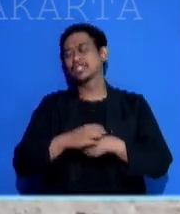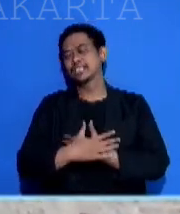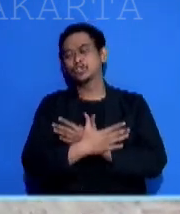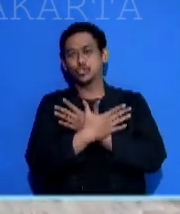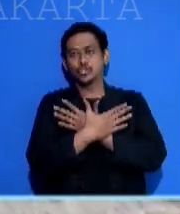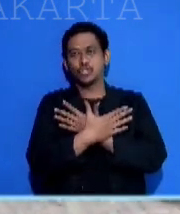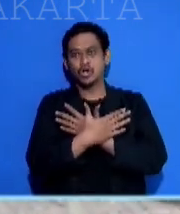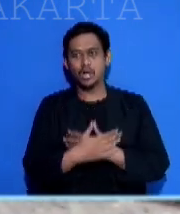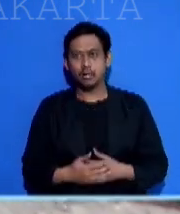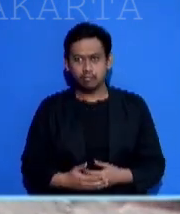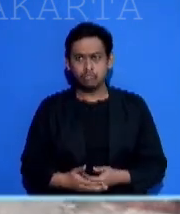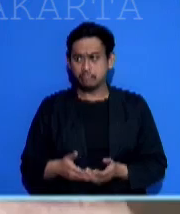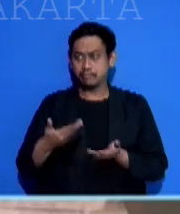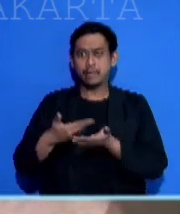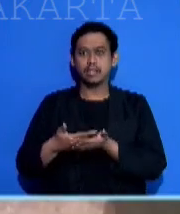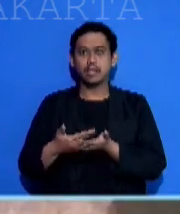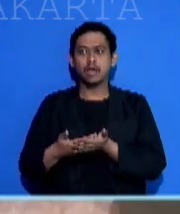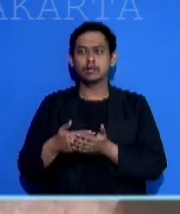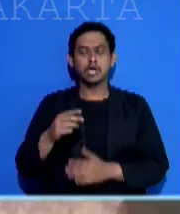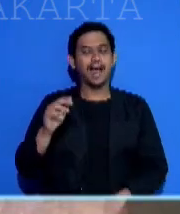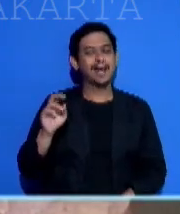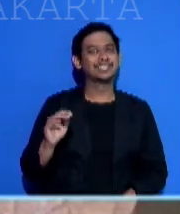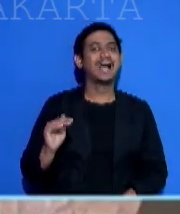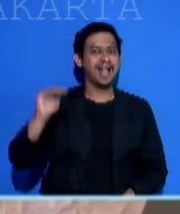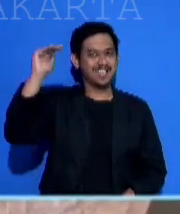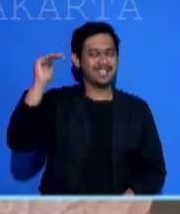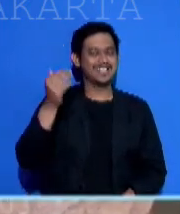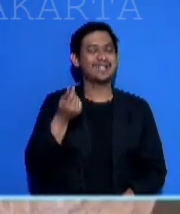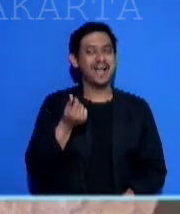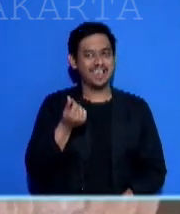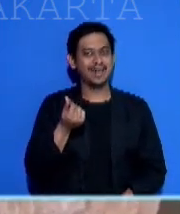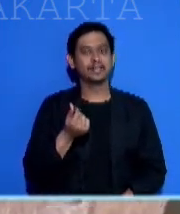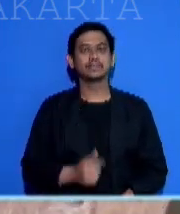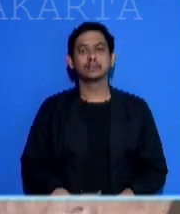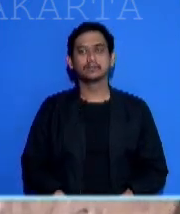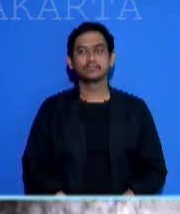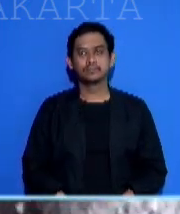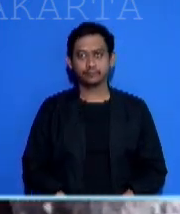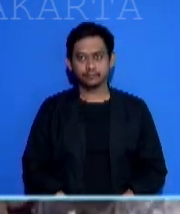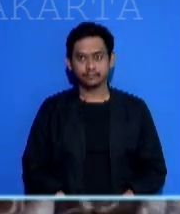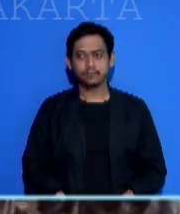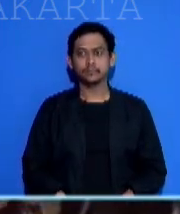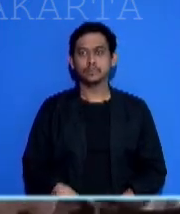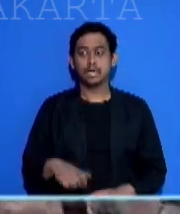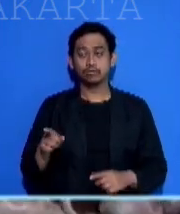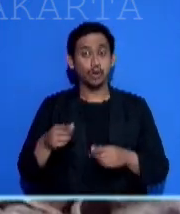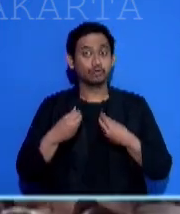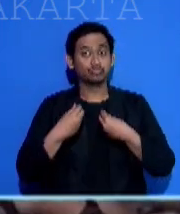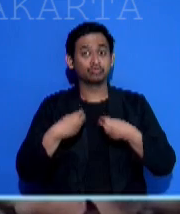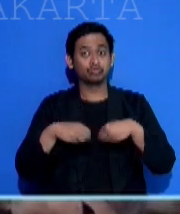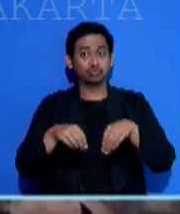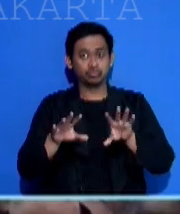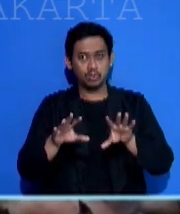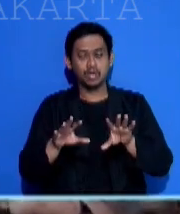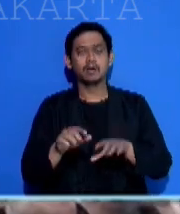panyuwunan kacang mete ing laladan menika mindak. Sulastri salah sawene pangusaha kacang mete saking dusun Banjardawa